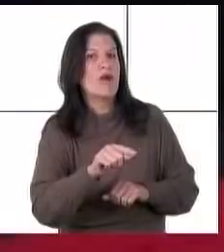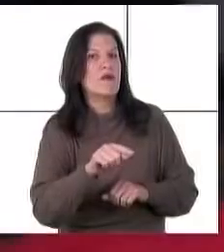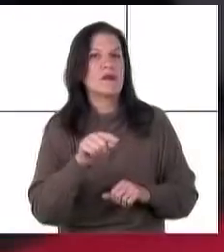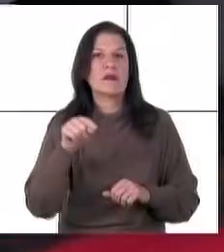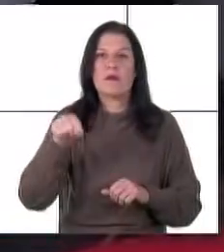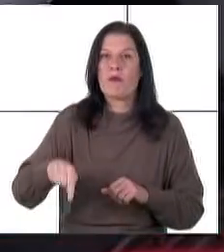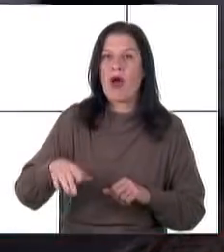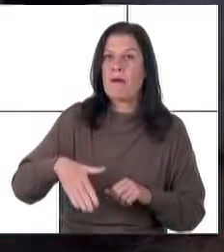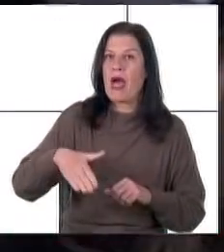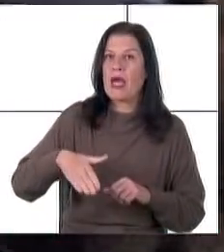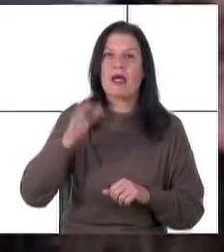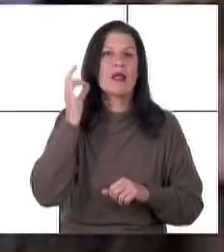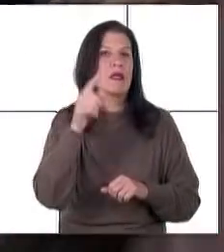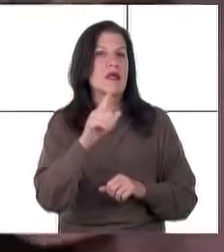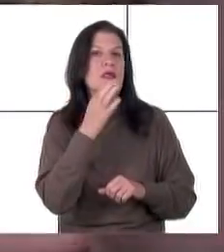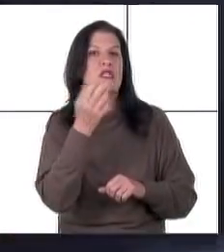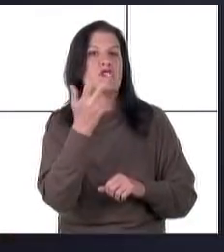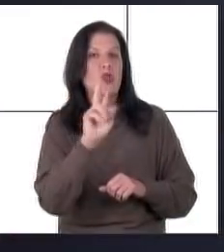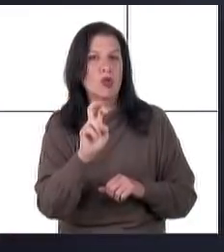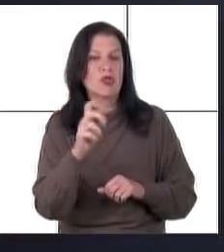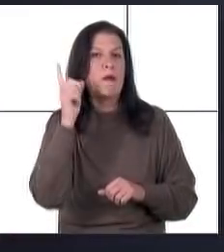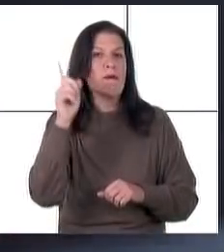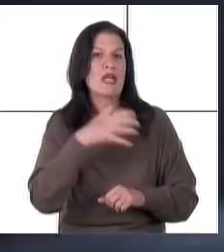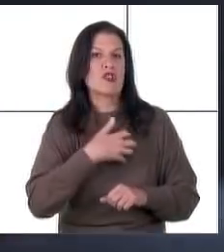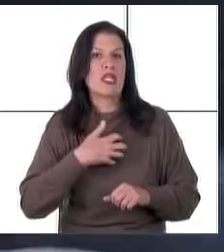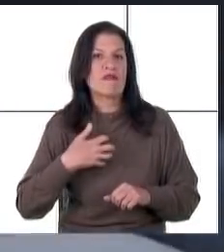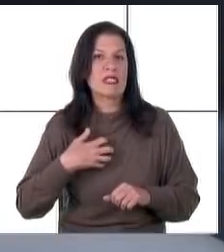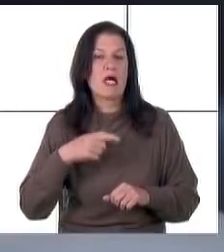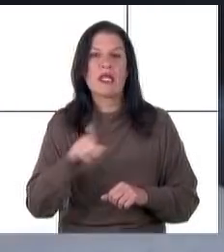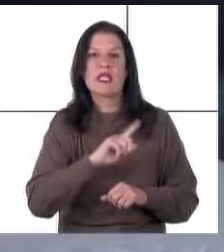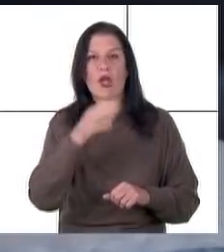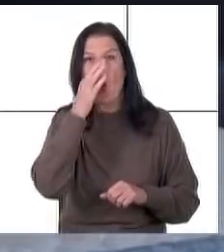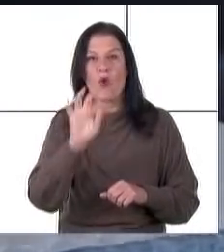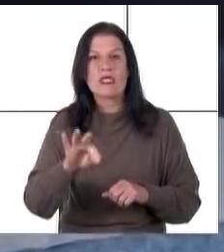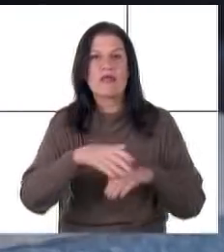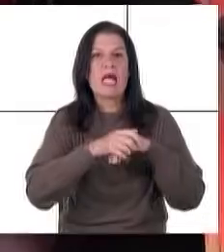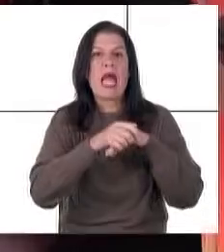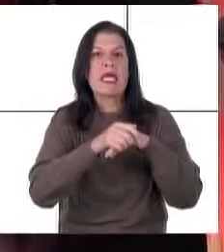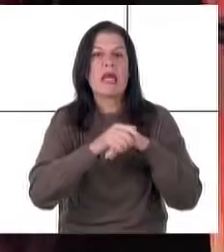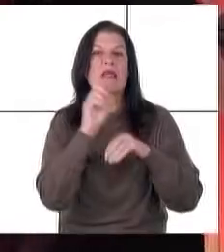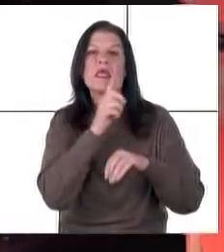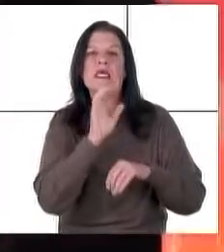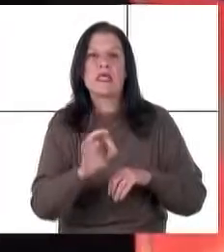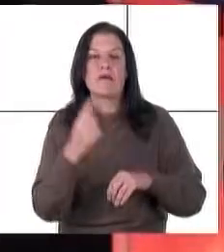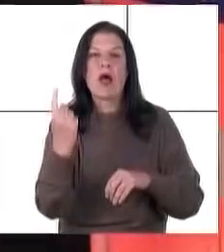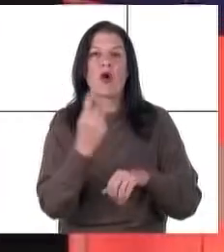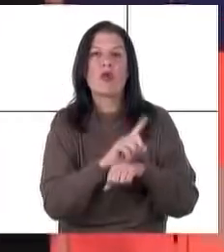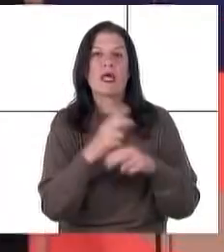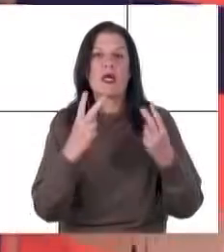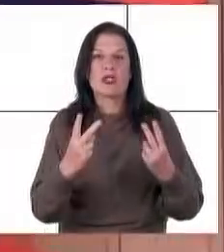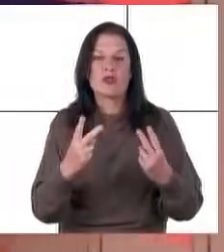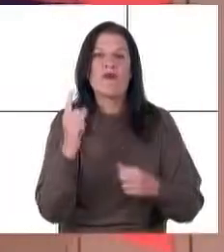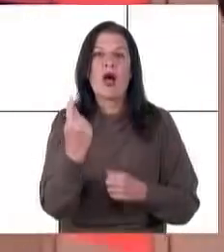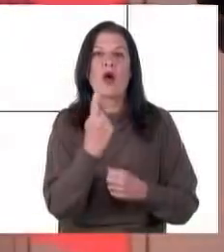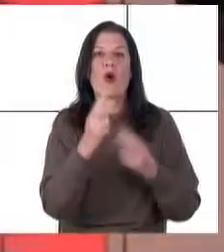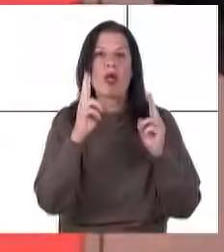נגה. קטיה צ'חובה, בת 30, מאז שנפצעה היא לא עוזבת לרגע את ידה של אמא. כל דקה חשובה, כל עיכוב יכול